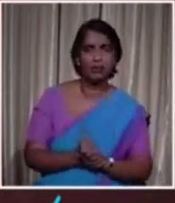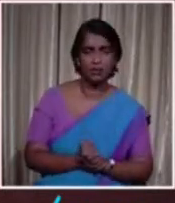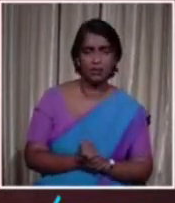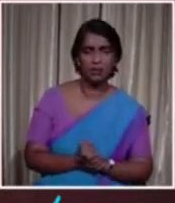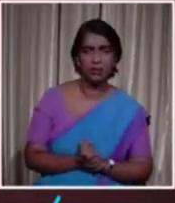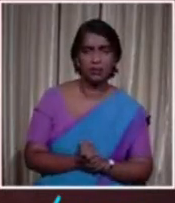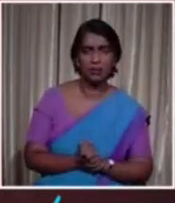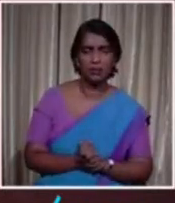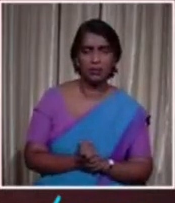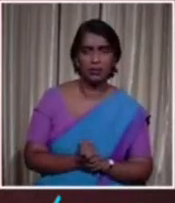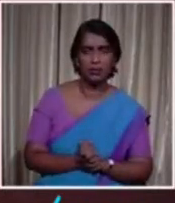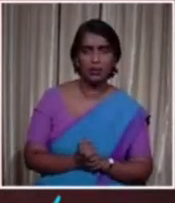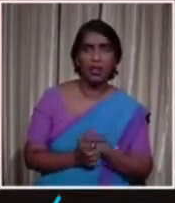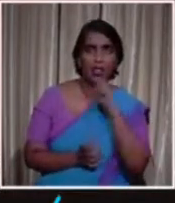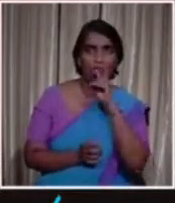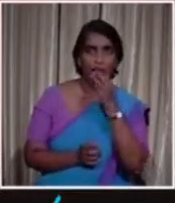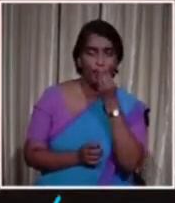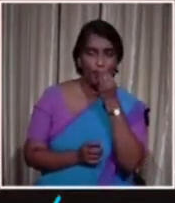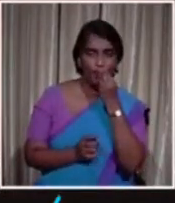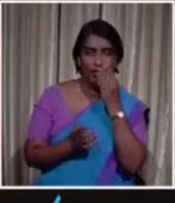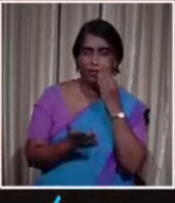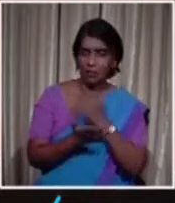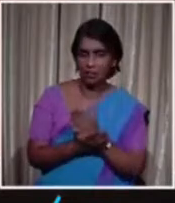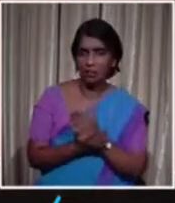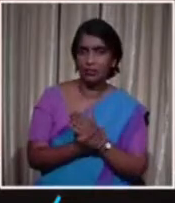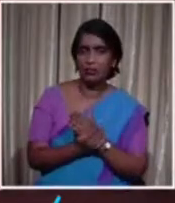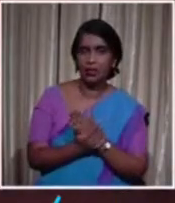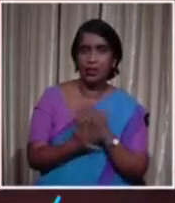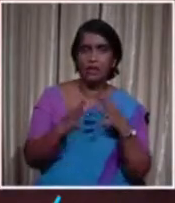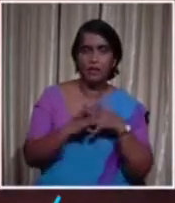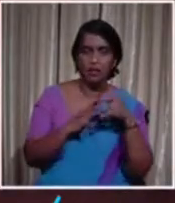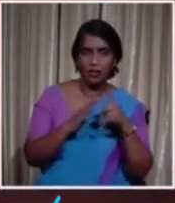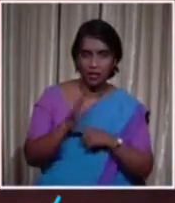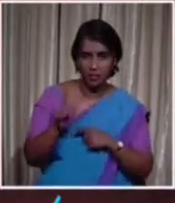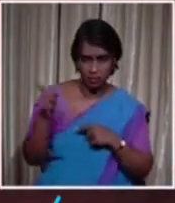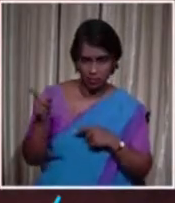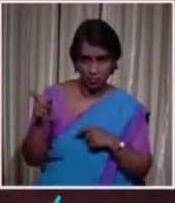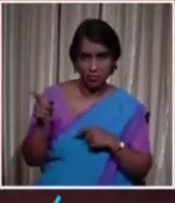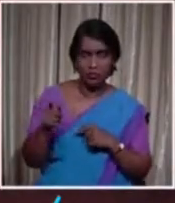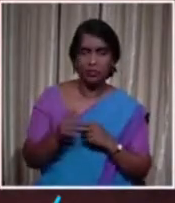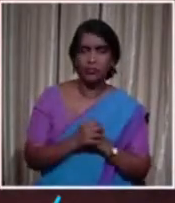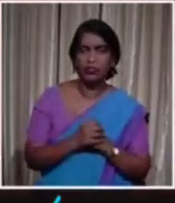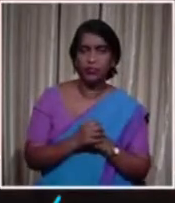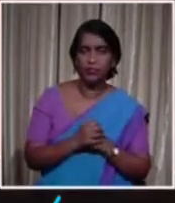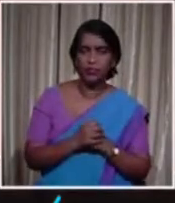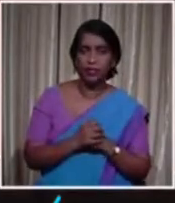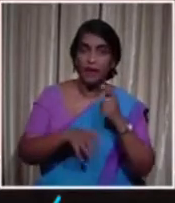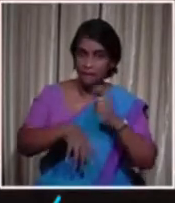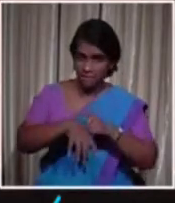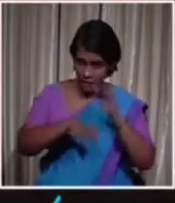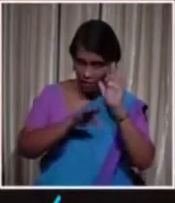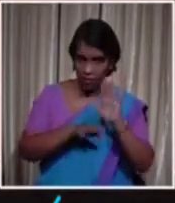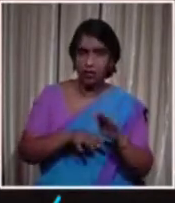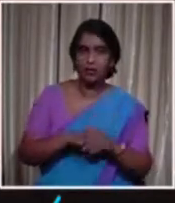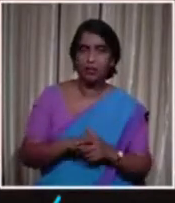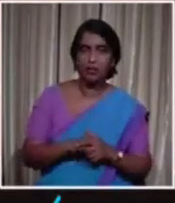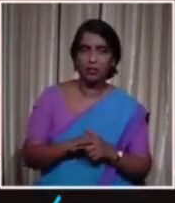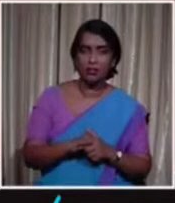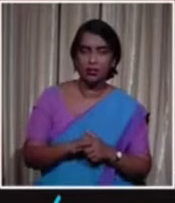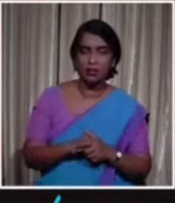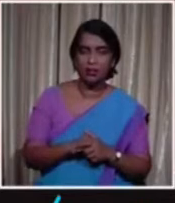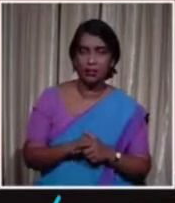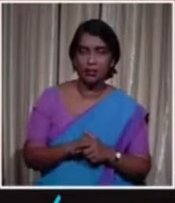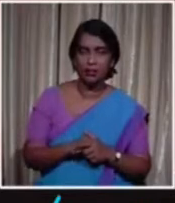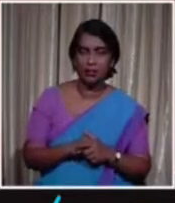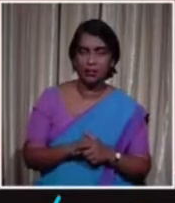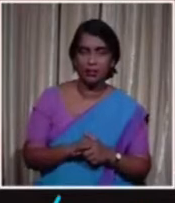අපි දිවා විවේකයට තව මිනිත්තු දෙකයි තියෙන්නේ. ආ නෑ මට වජිර අභිවර්ධන මහත්තයාගේ විනාඩි ඔබතුමාට වෙලාව තියෙනවා. ආ දිවා විවේකයට